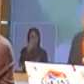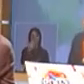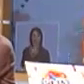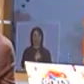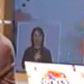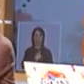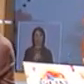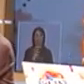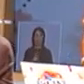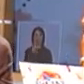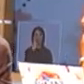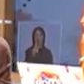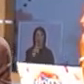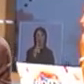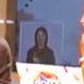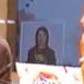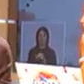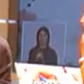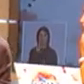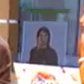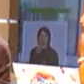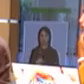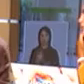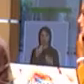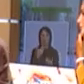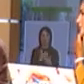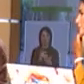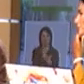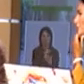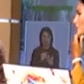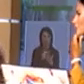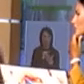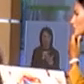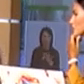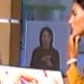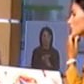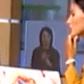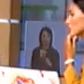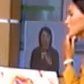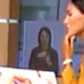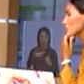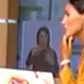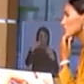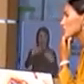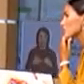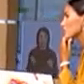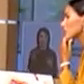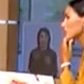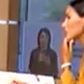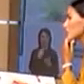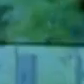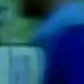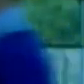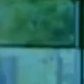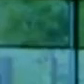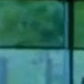მოქალაქეობა შეინარჩუნოს სხვა ქვეყნის მოქალაქეობასთან ერთად და ჩვენ ამაზე წინა გადაცემაში დეტალურად ვისაუბრეთ. ეხლა იმისთვის რომ